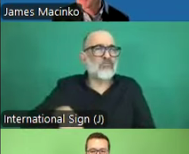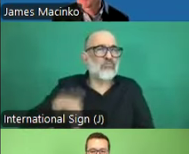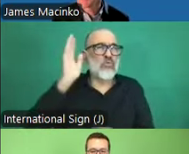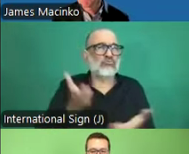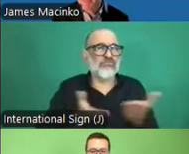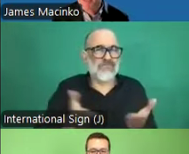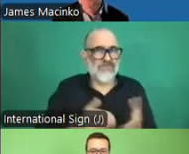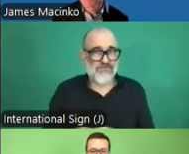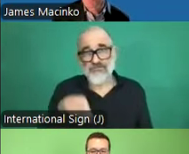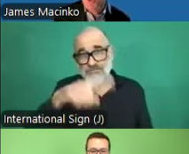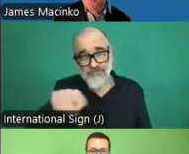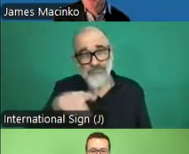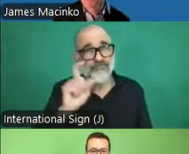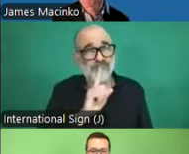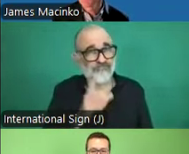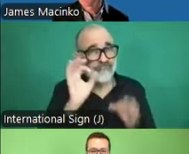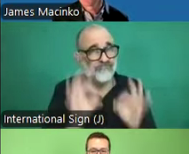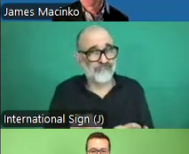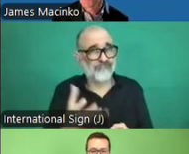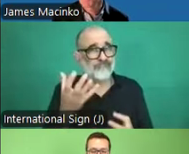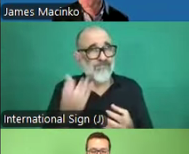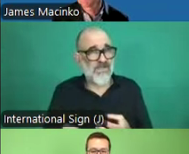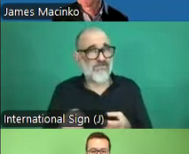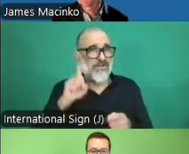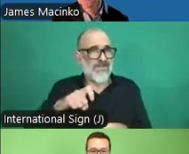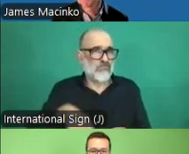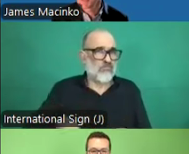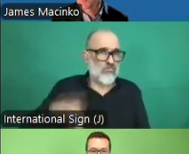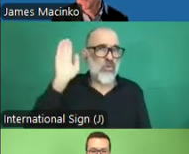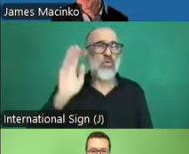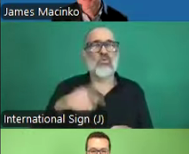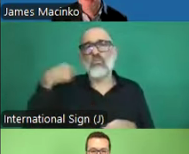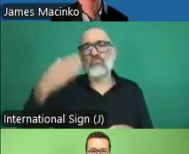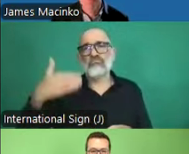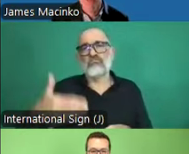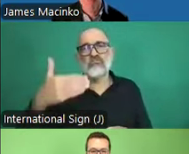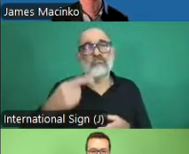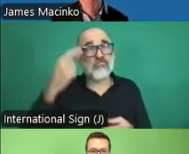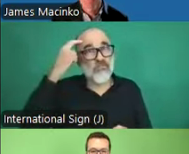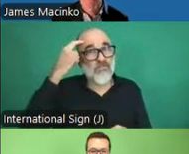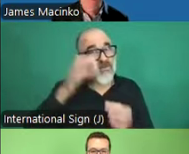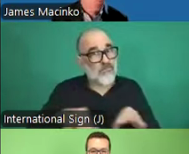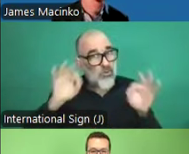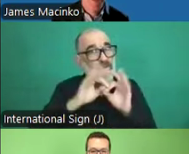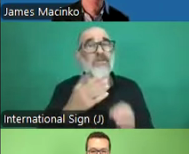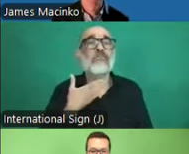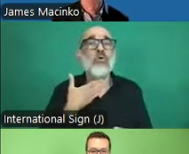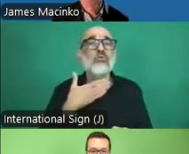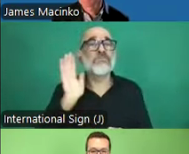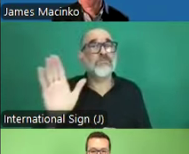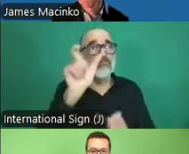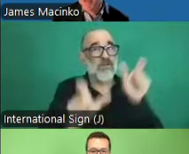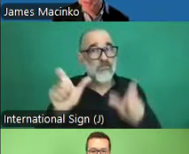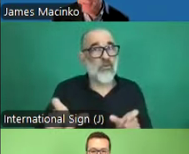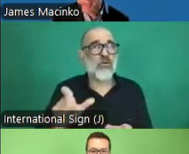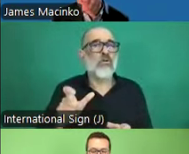faut écouter les voix des gens. Il y a d'autres façons de voir la qualité de l'expérience que les